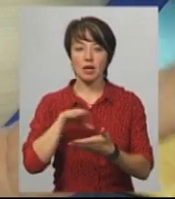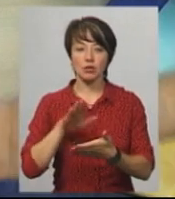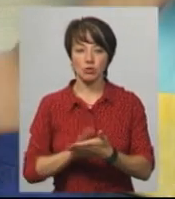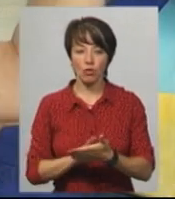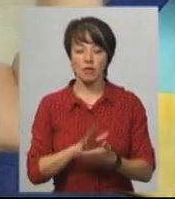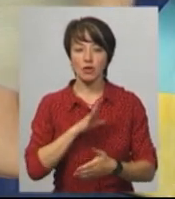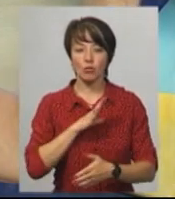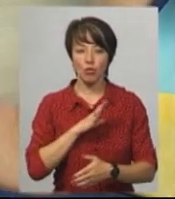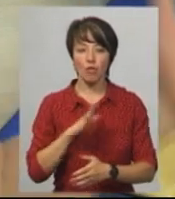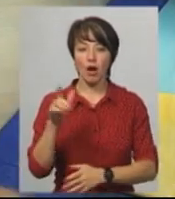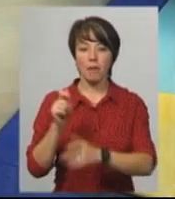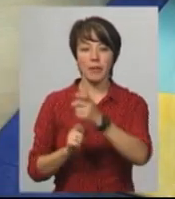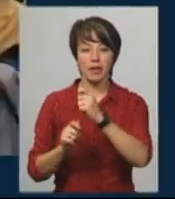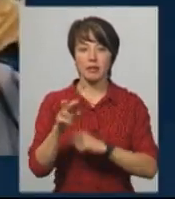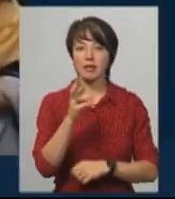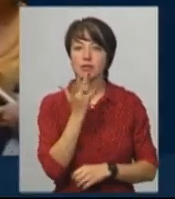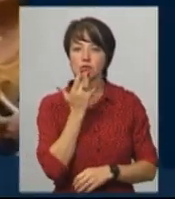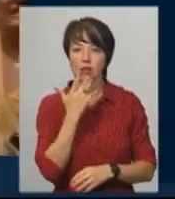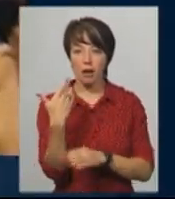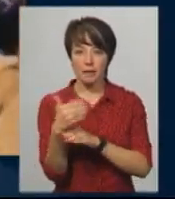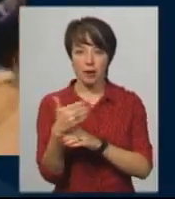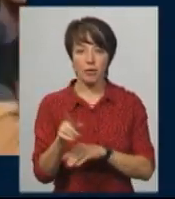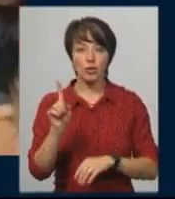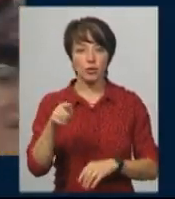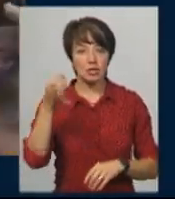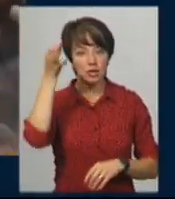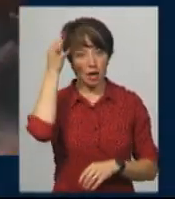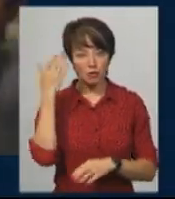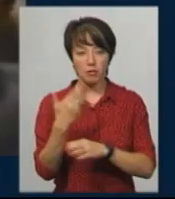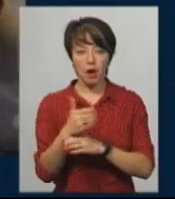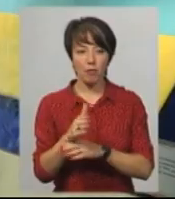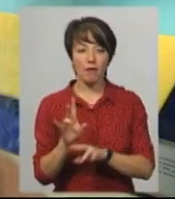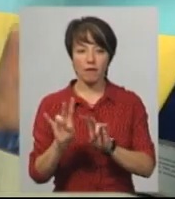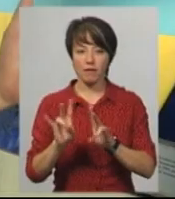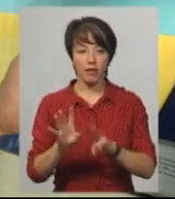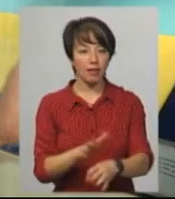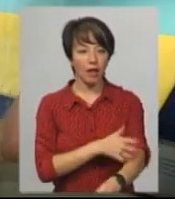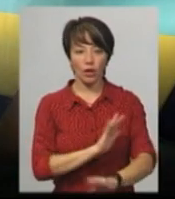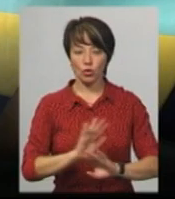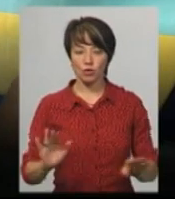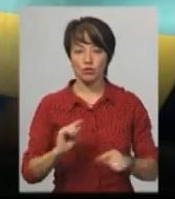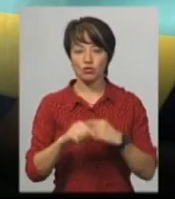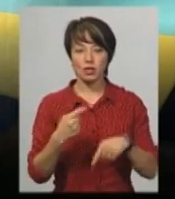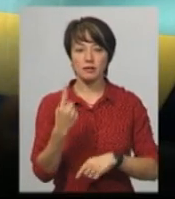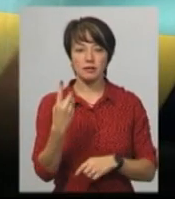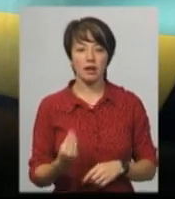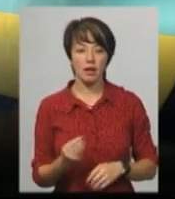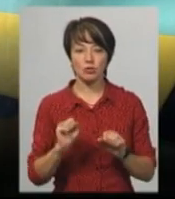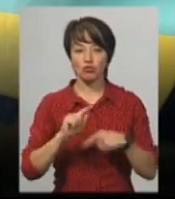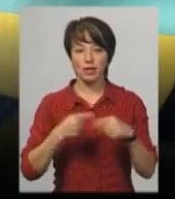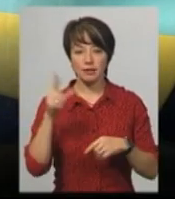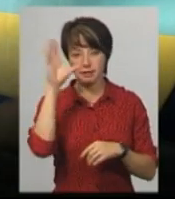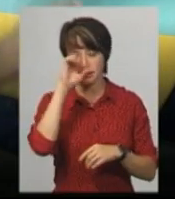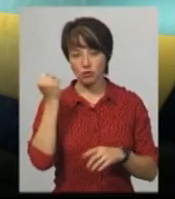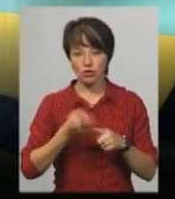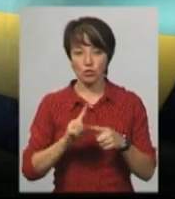був піднятий національний прапор. Тоді, згадує Лев Бірюк, прапор простояв недовго. Десь через день, може через ніч,